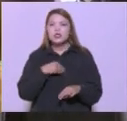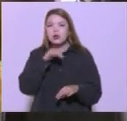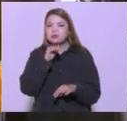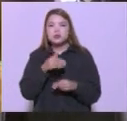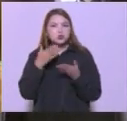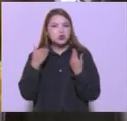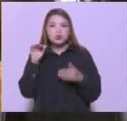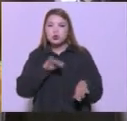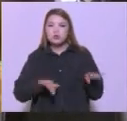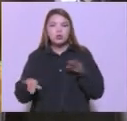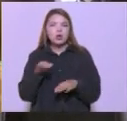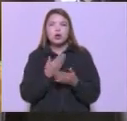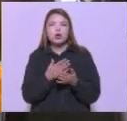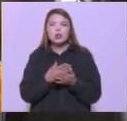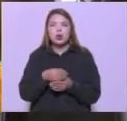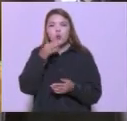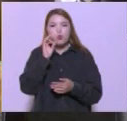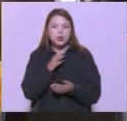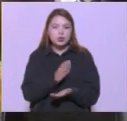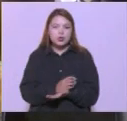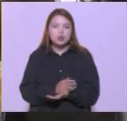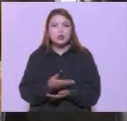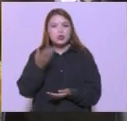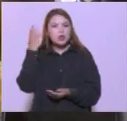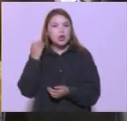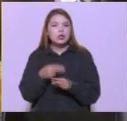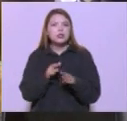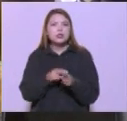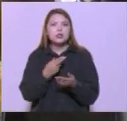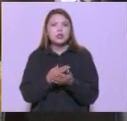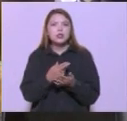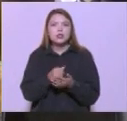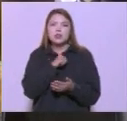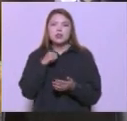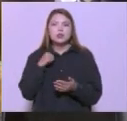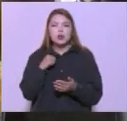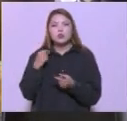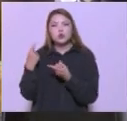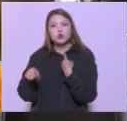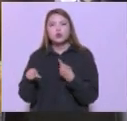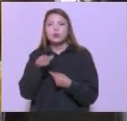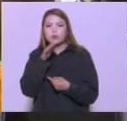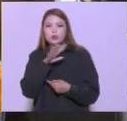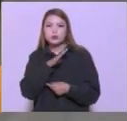профессиональный пловец, но у меня есть некоторый опыт. Однажды я пересек вплавь Берингов пролив.